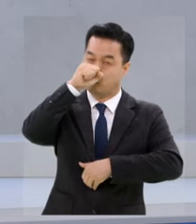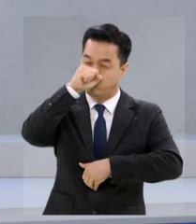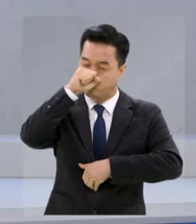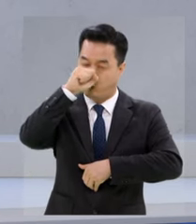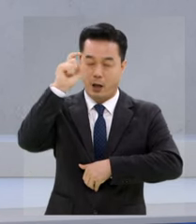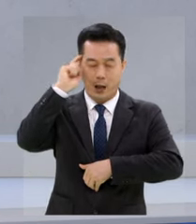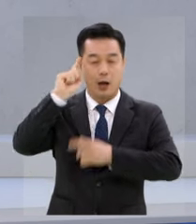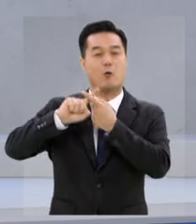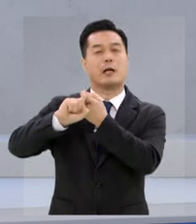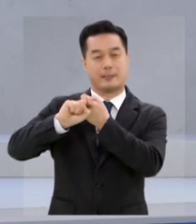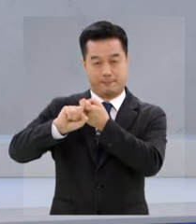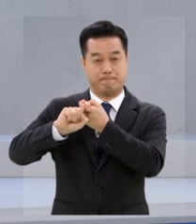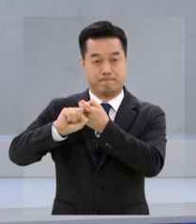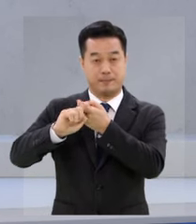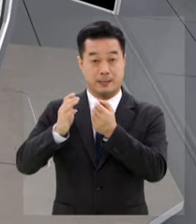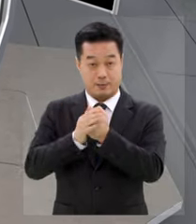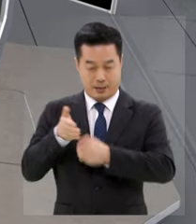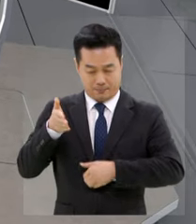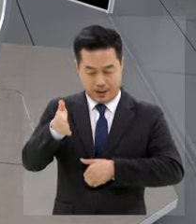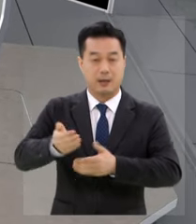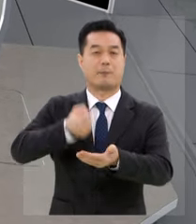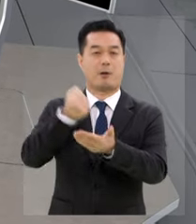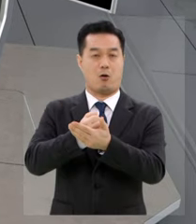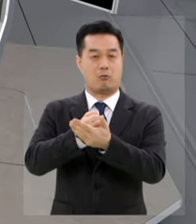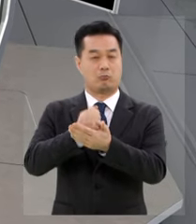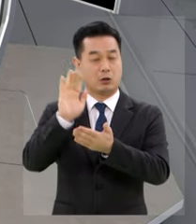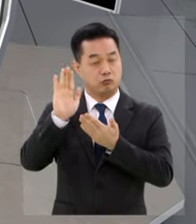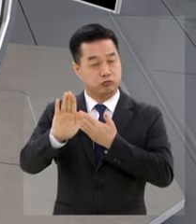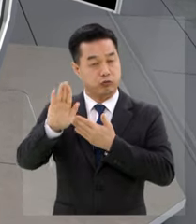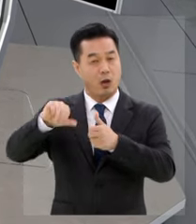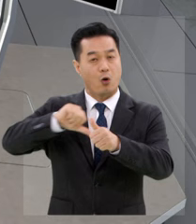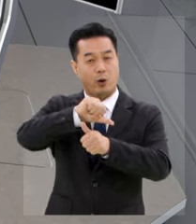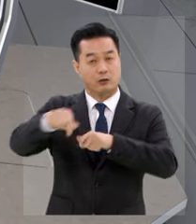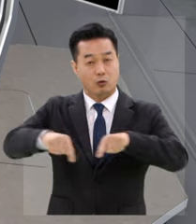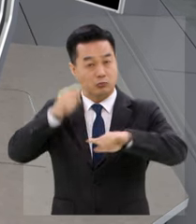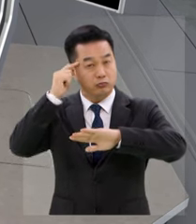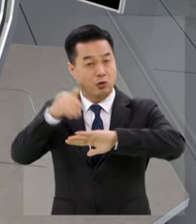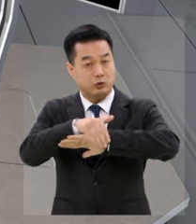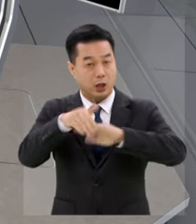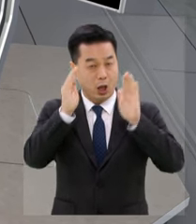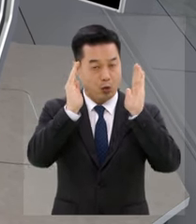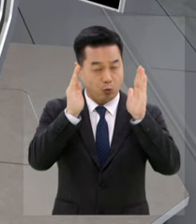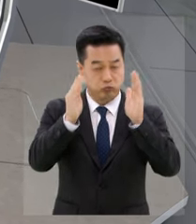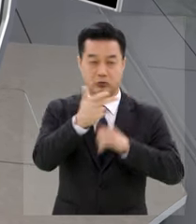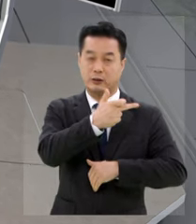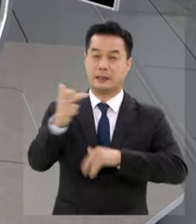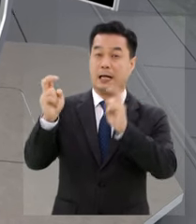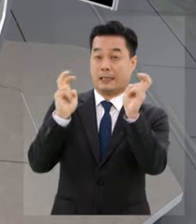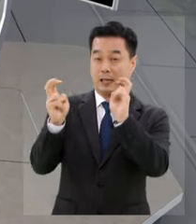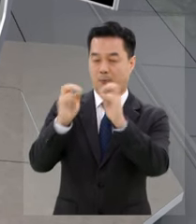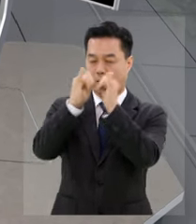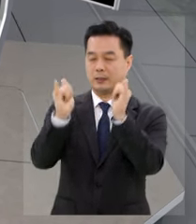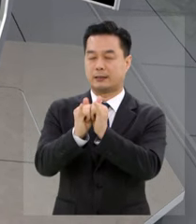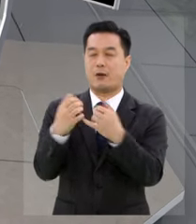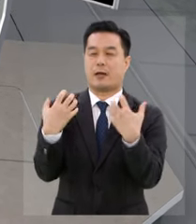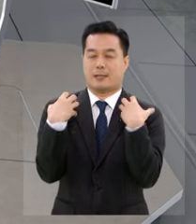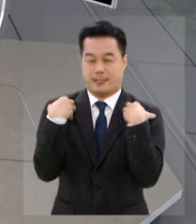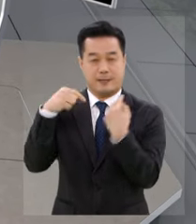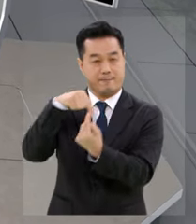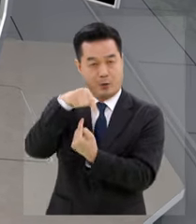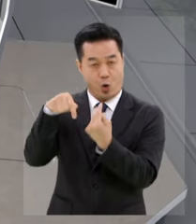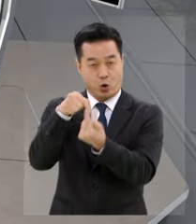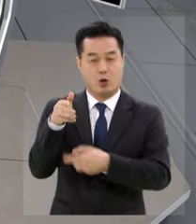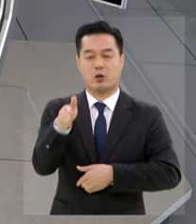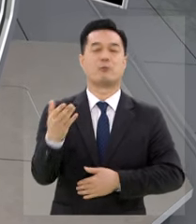됐습니다 이후 저는 환경정책을 공부하고 대기업에서 사회 책임 경영 전문가로 일했습니다